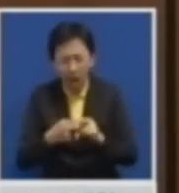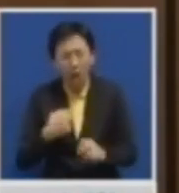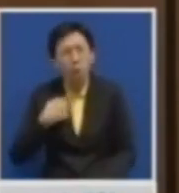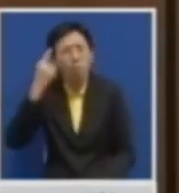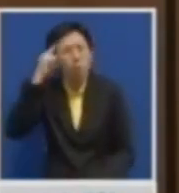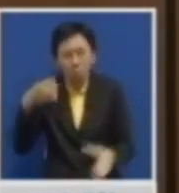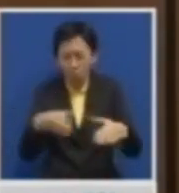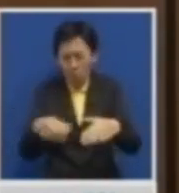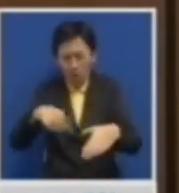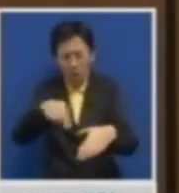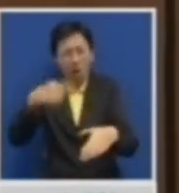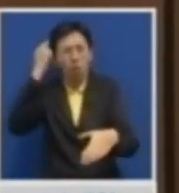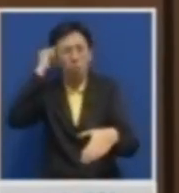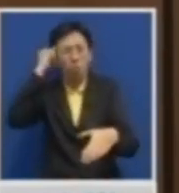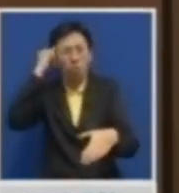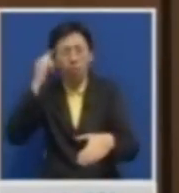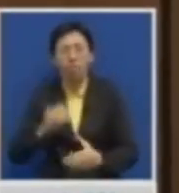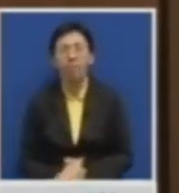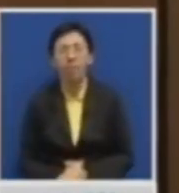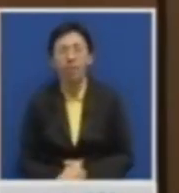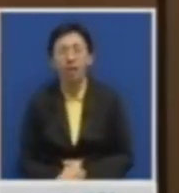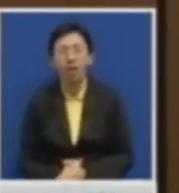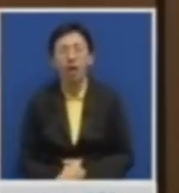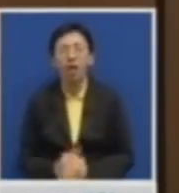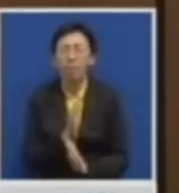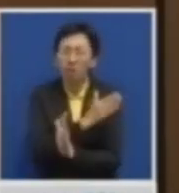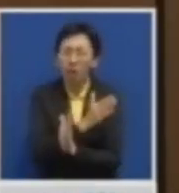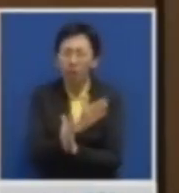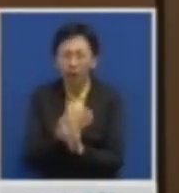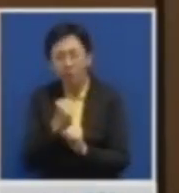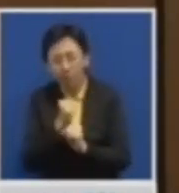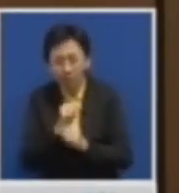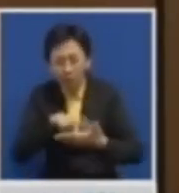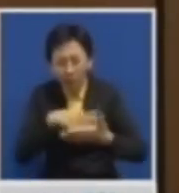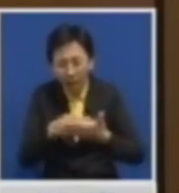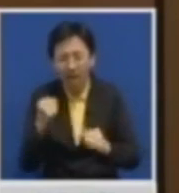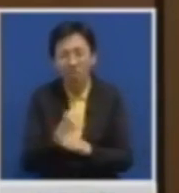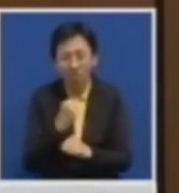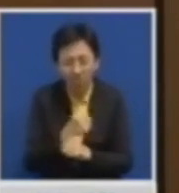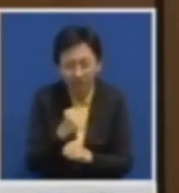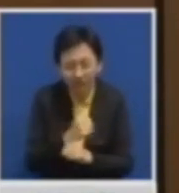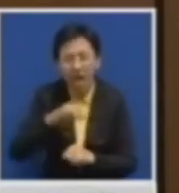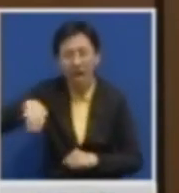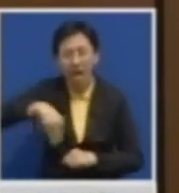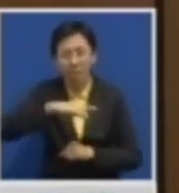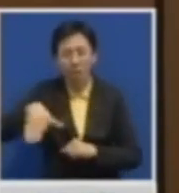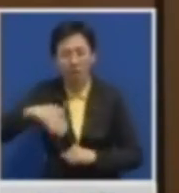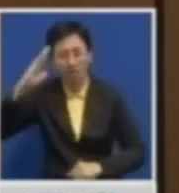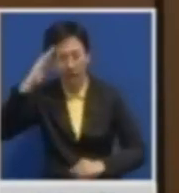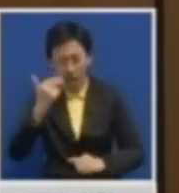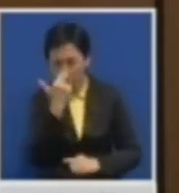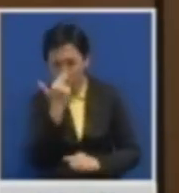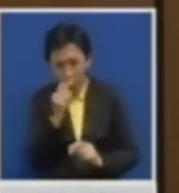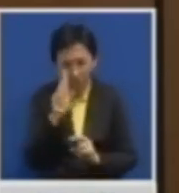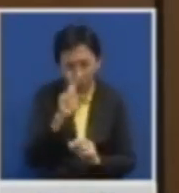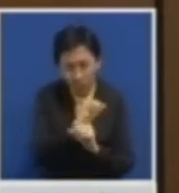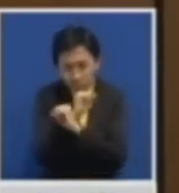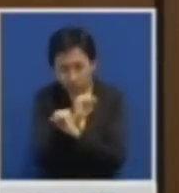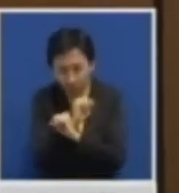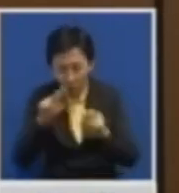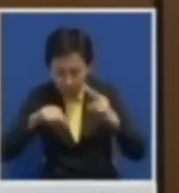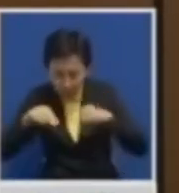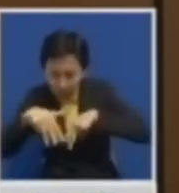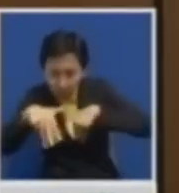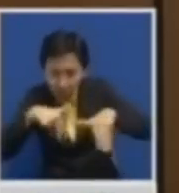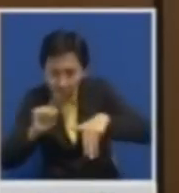กไหนเหมือนกันนะพอได้หลังจากนั้นมาแล้วผมก็เตรียมการของผมก็คือฝึกกำลังพลเราให้มีความระมัดระวังปลอดภัยจะดูแลประช